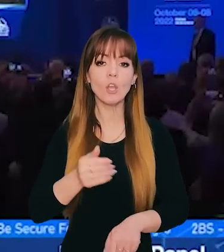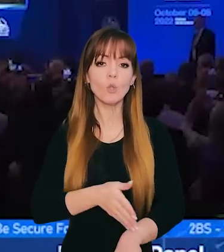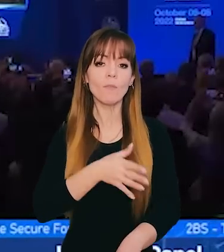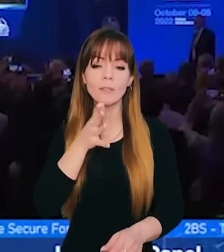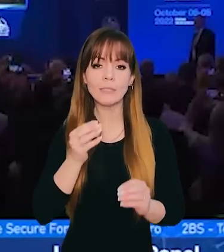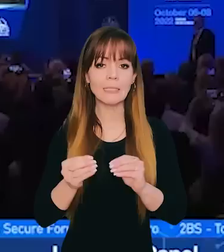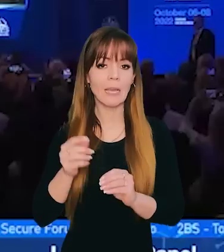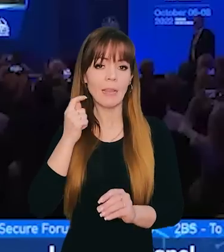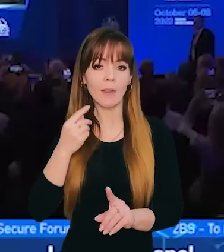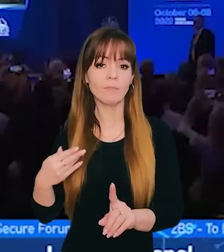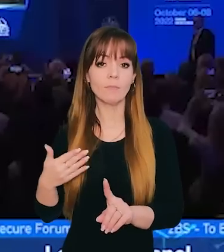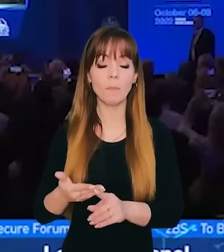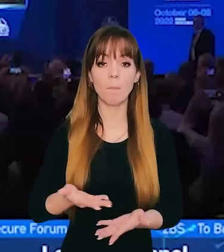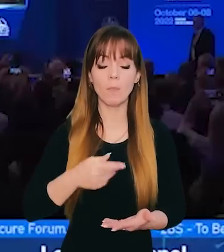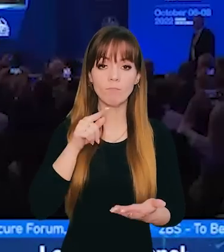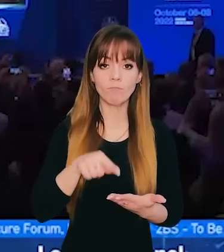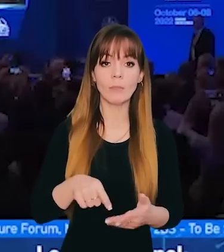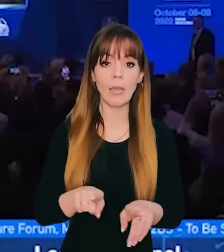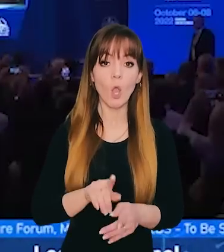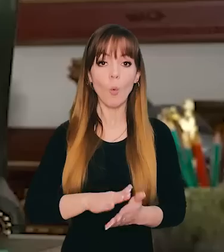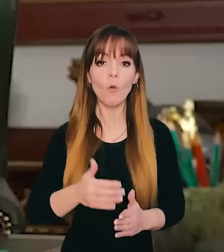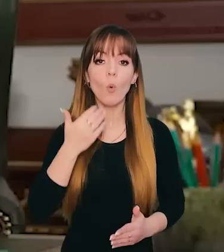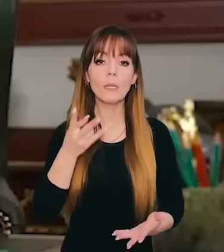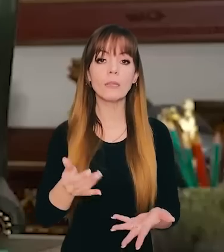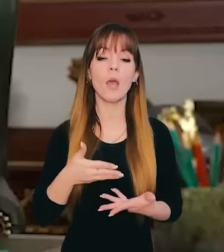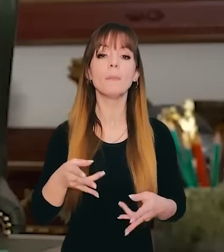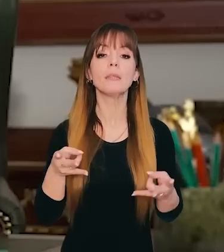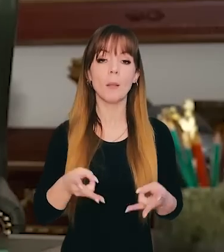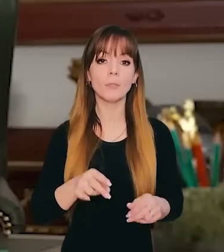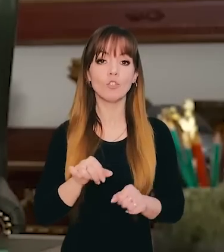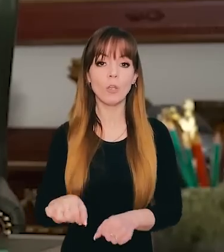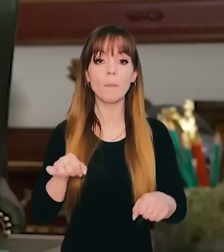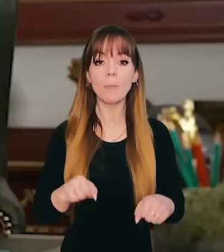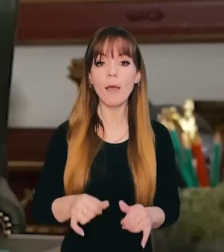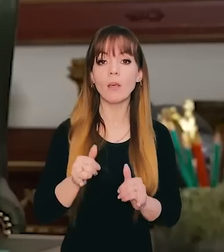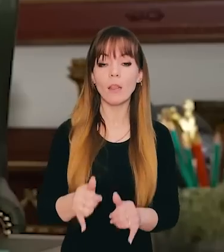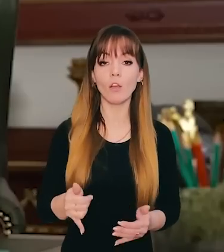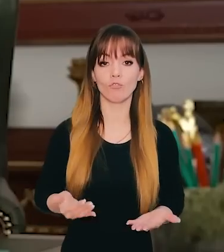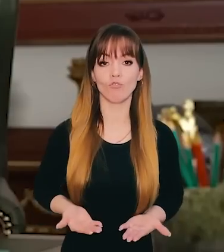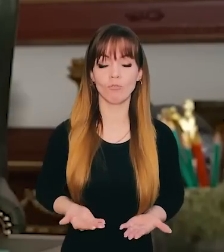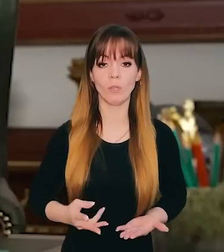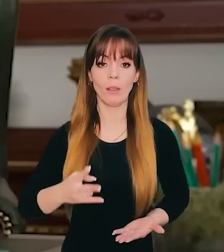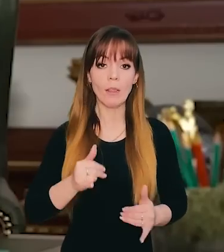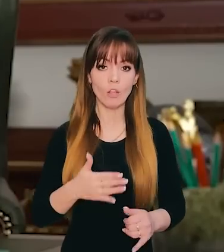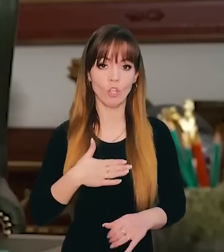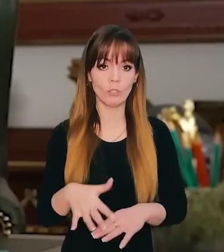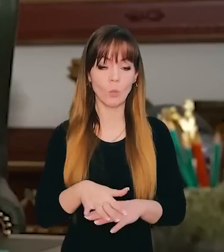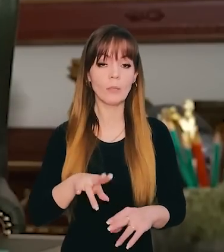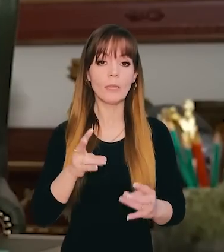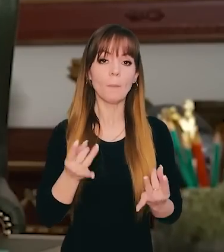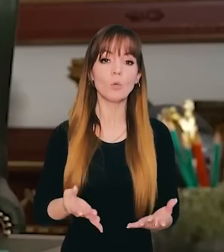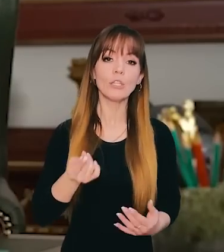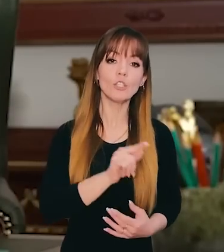довгі десятиліття ми опинились в таких умовах Коли нам треба захищати право на життя для наших народів не